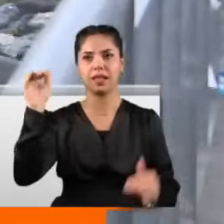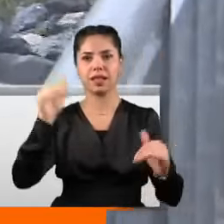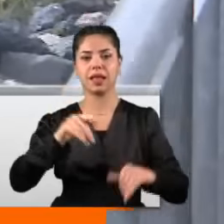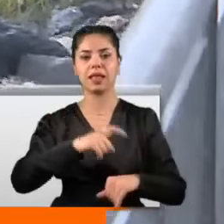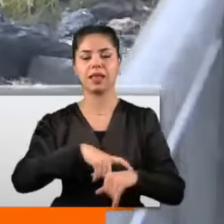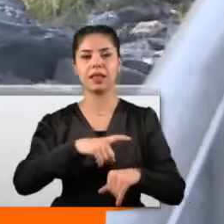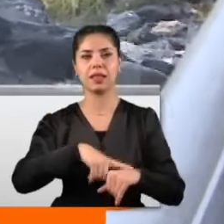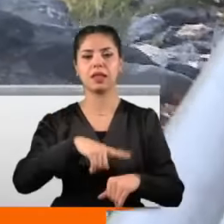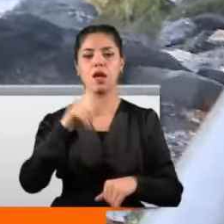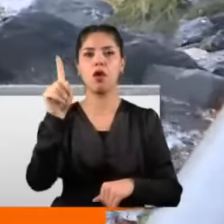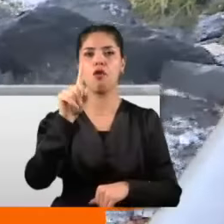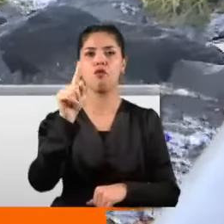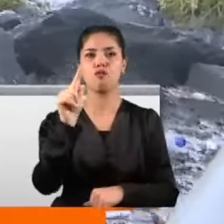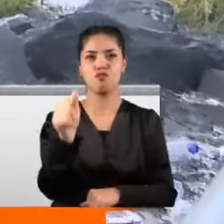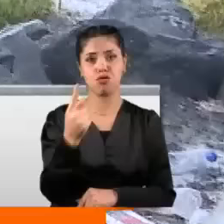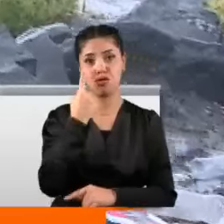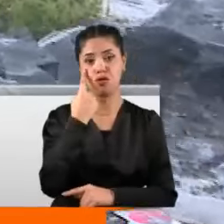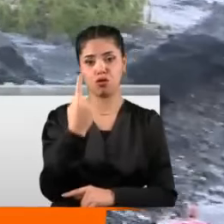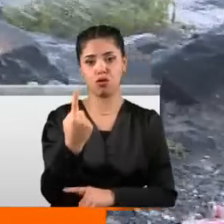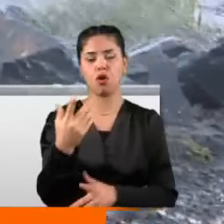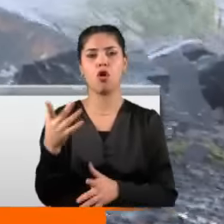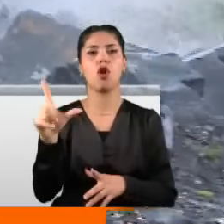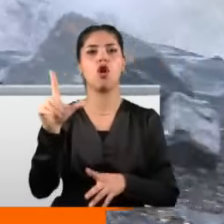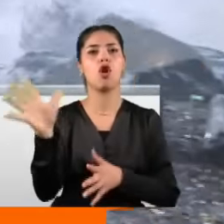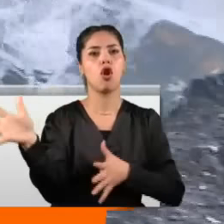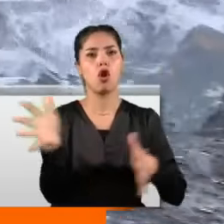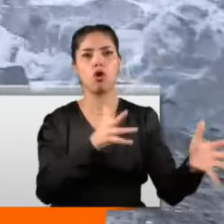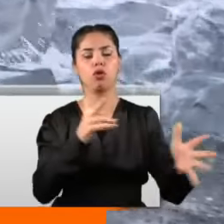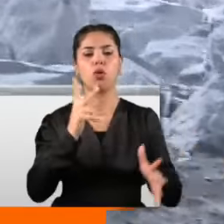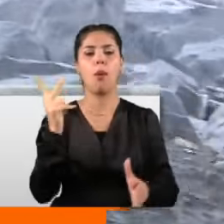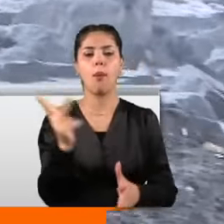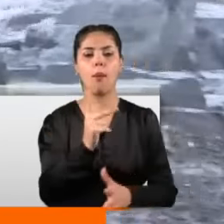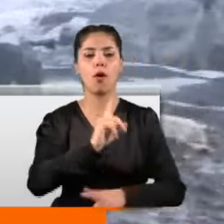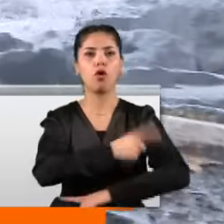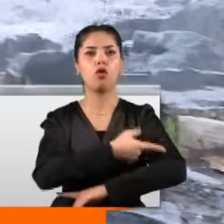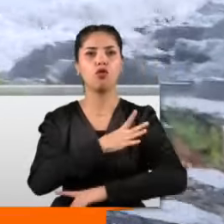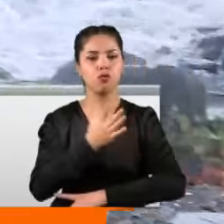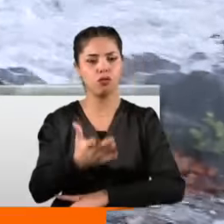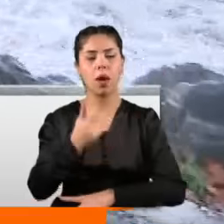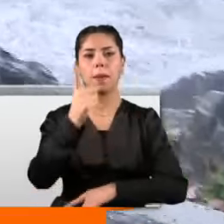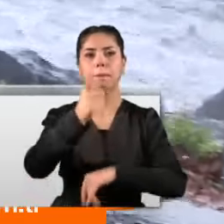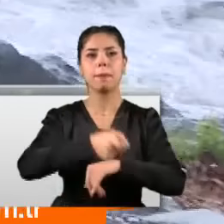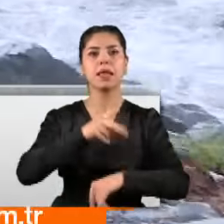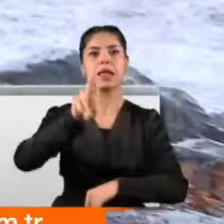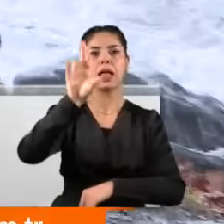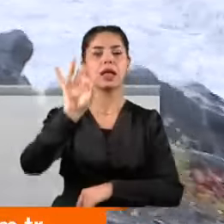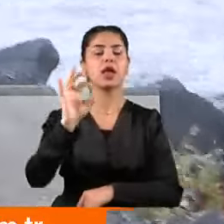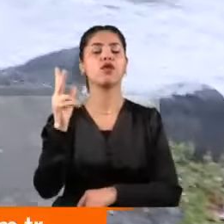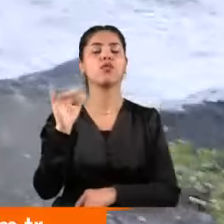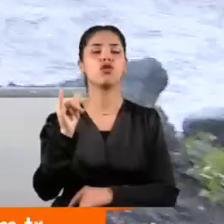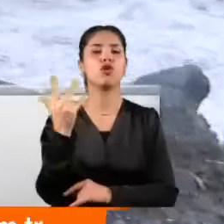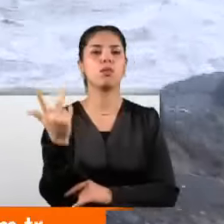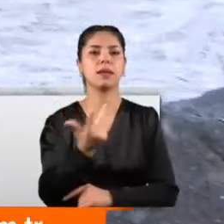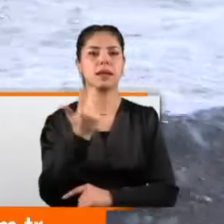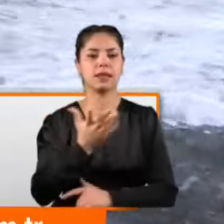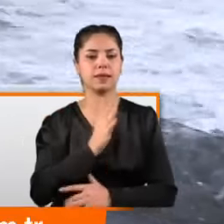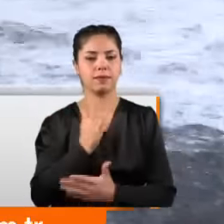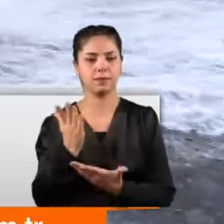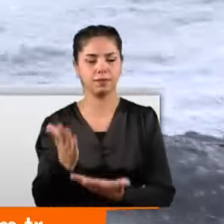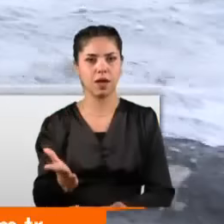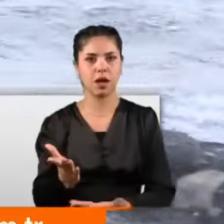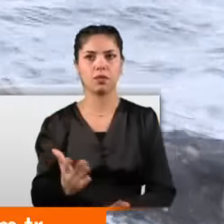saatlerimiz 10.30'u geçiyor. Lodos'a oldukça fazla etkili. Yaklaşık saatte 70 kilometre hızla bir rüzgar şiddeti